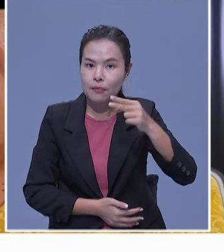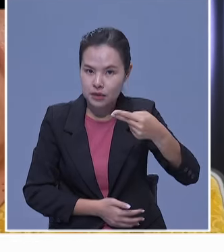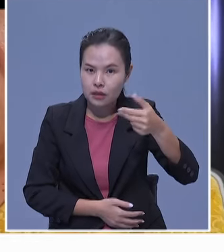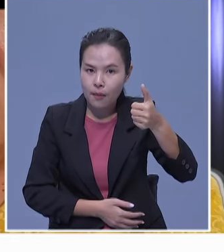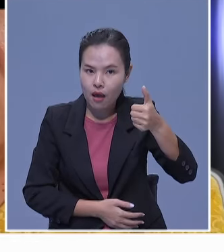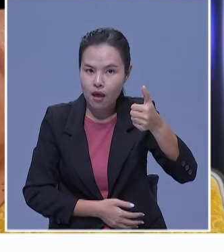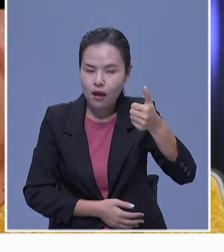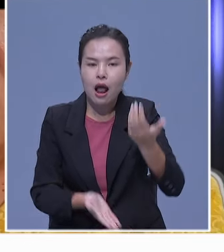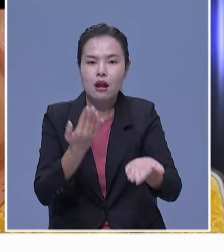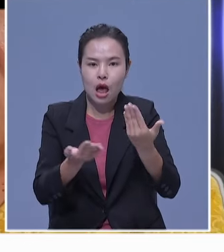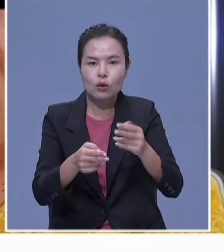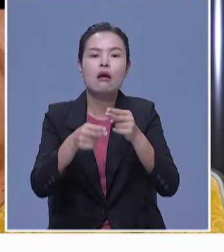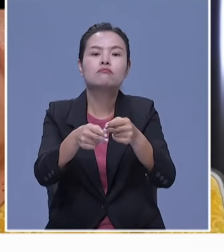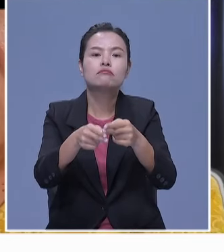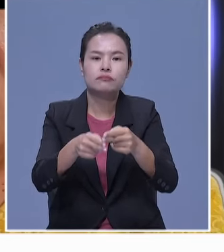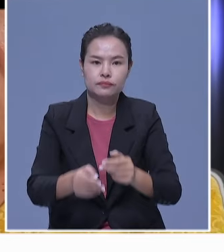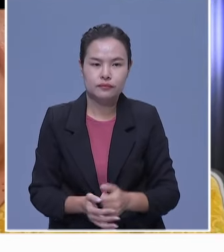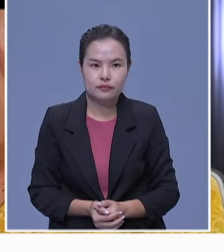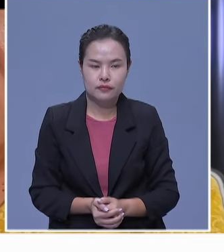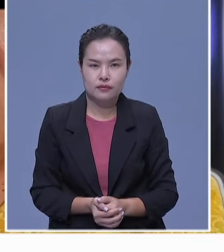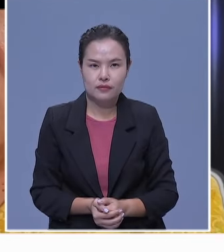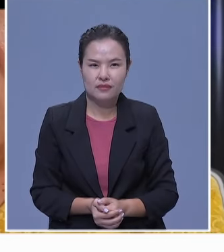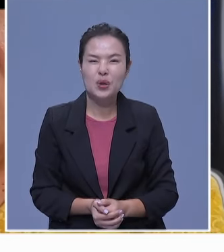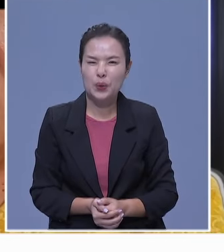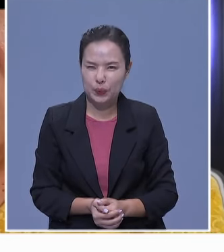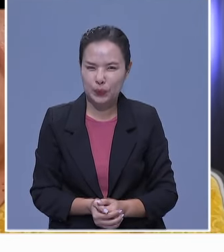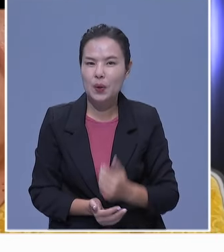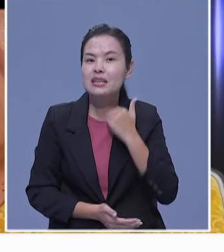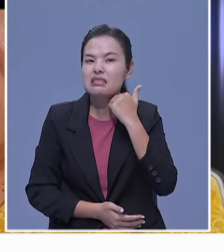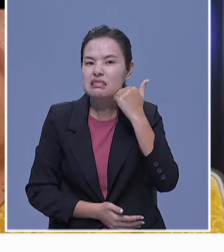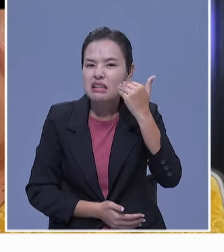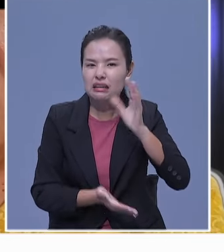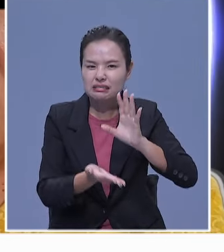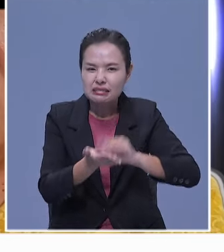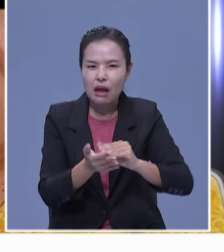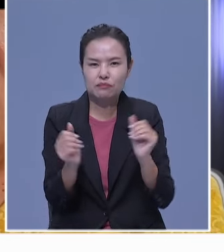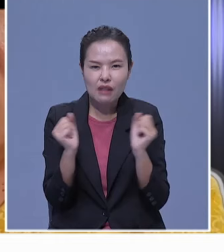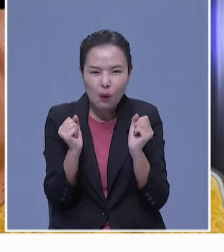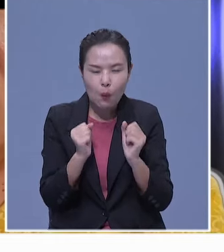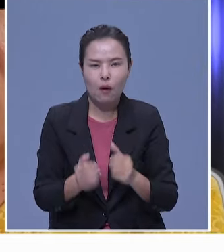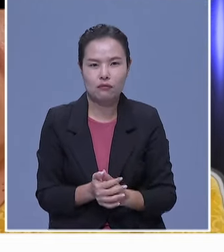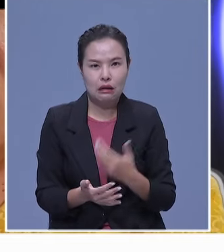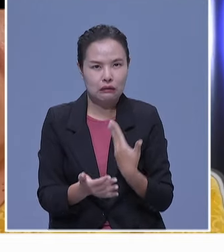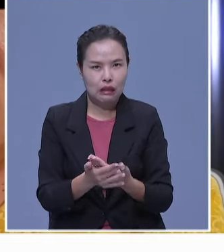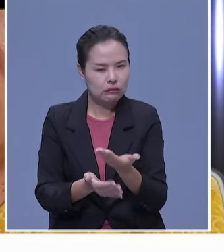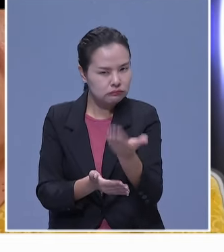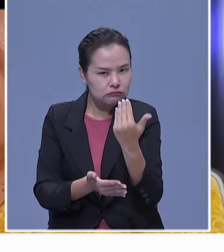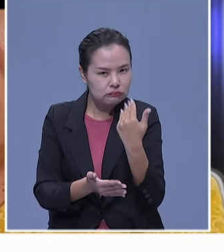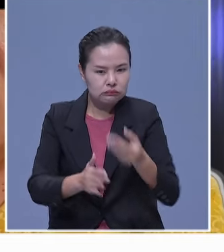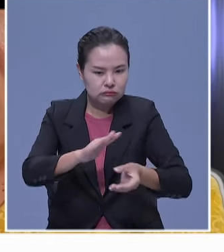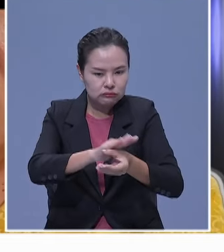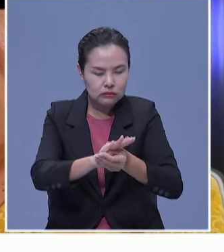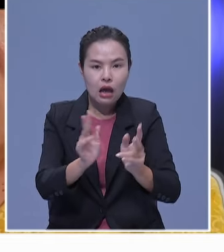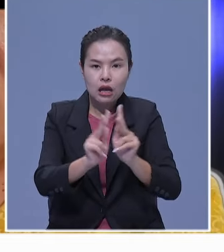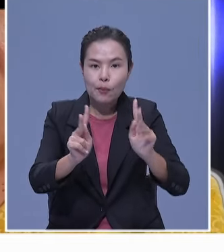ไหมคะ แล้วแต่เรา คือต้องบอกว่าเป็นคลิปเสียงที่น่ากลัวนะเพราะว่าเรียกเงินชัดเจนบอกมีกรรมการ6